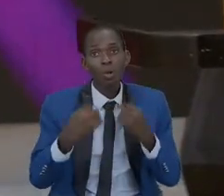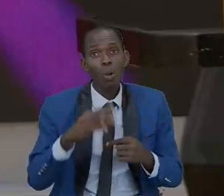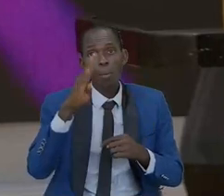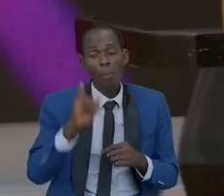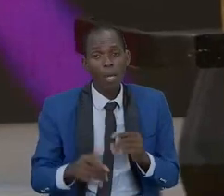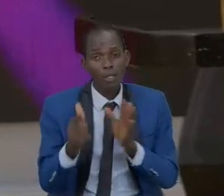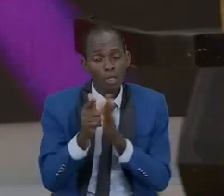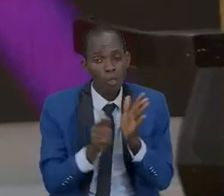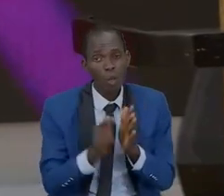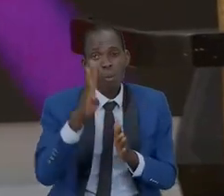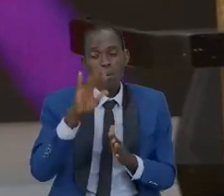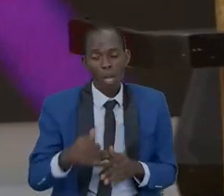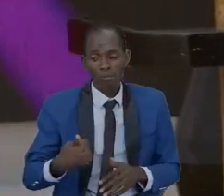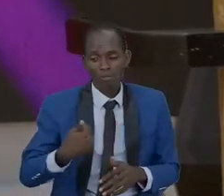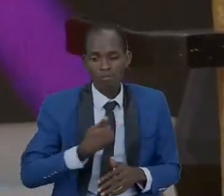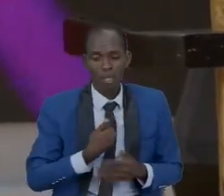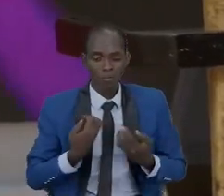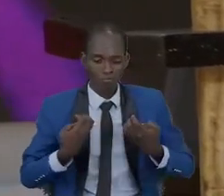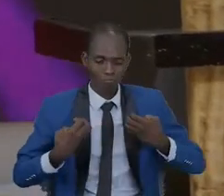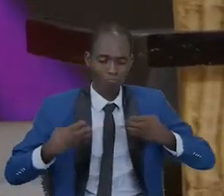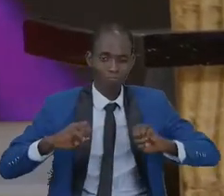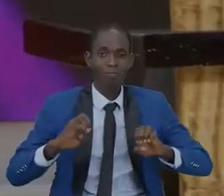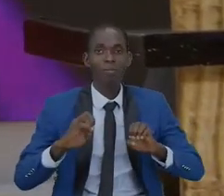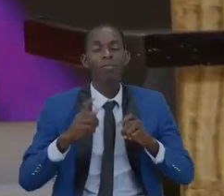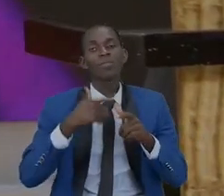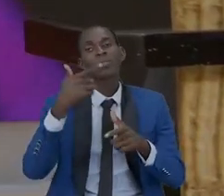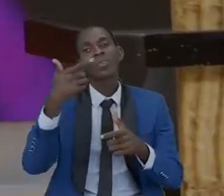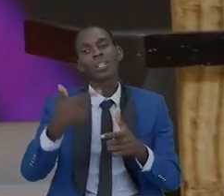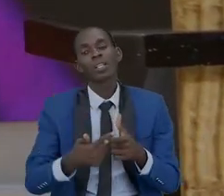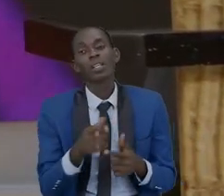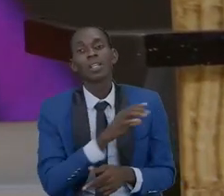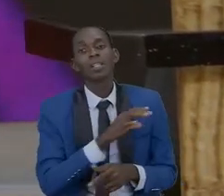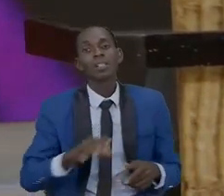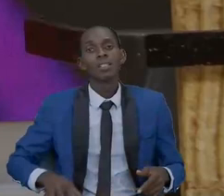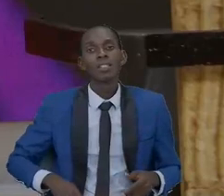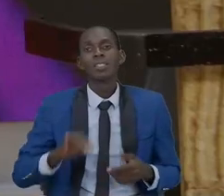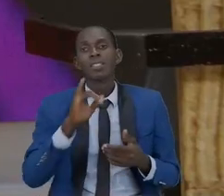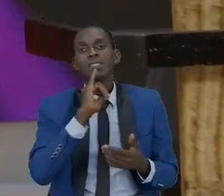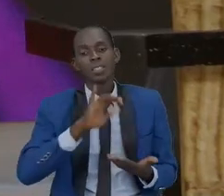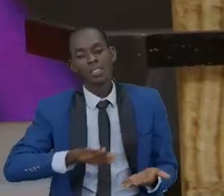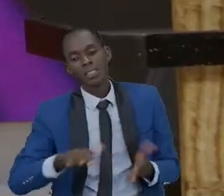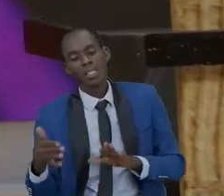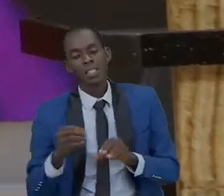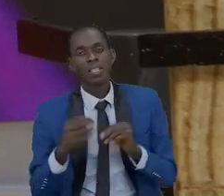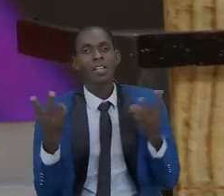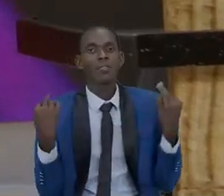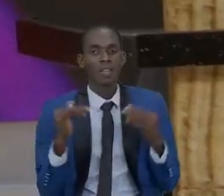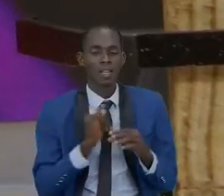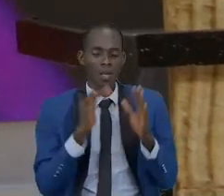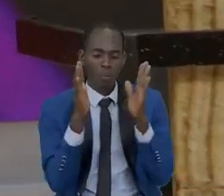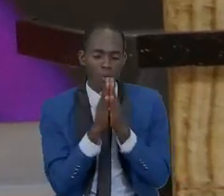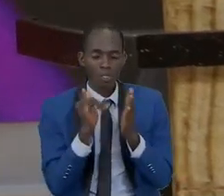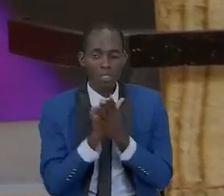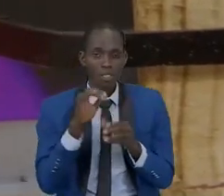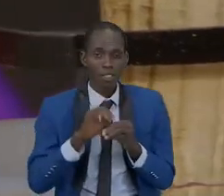vient pas vous-même alors Christ est mort en vain je